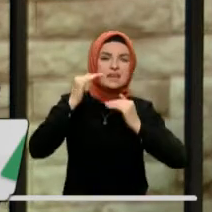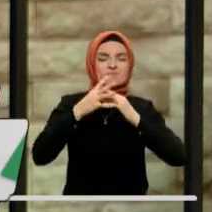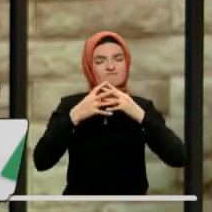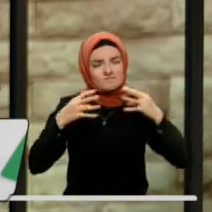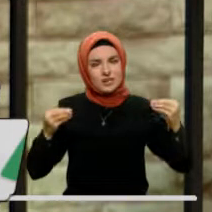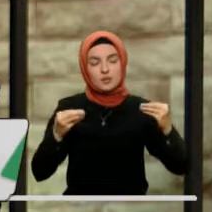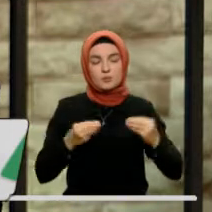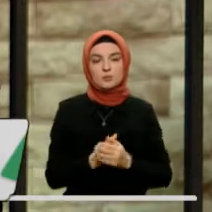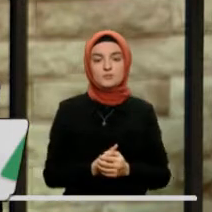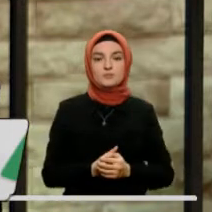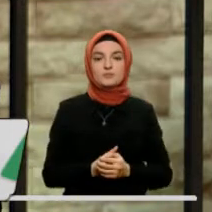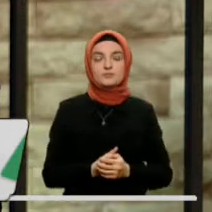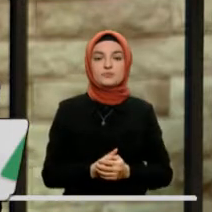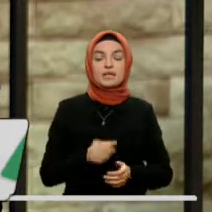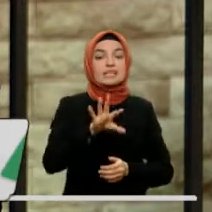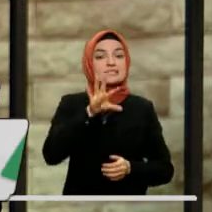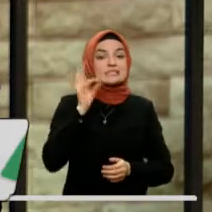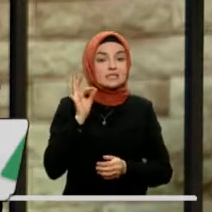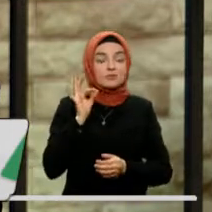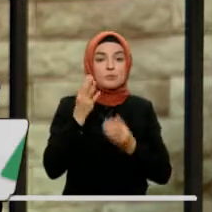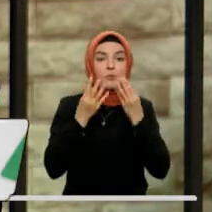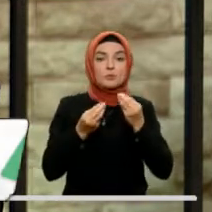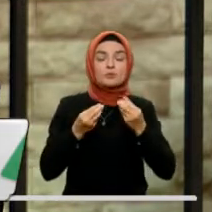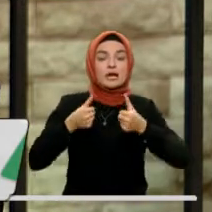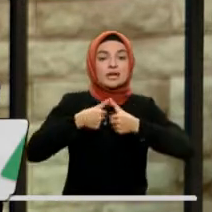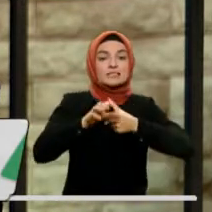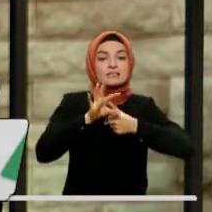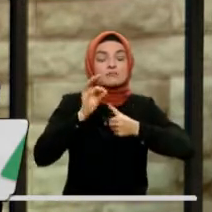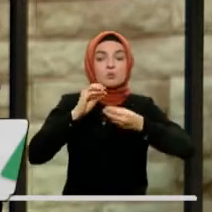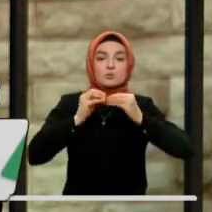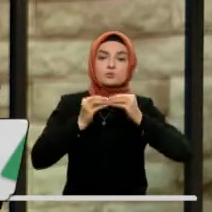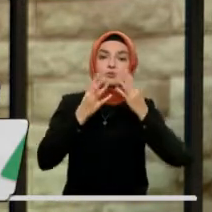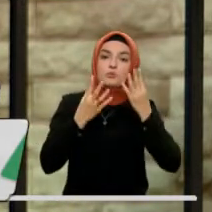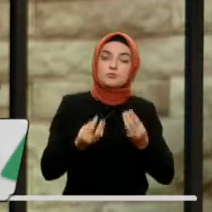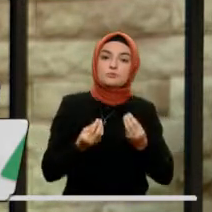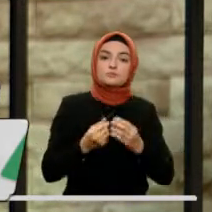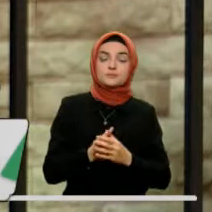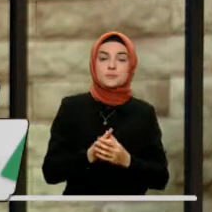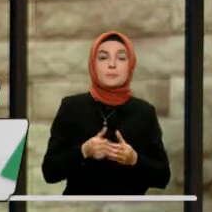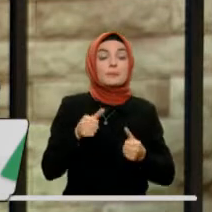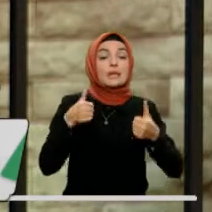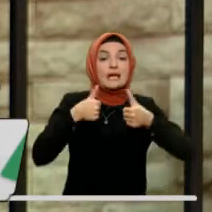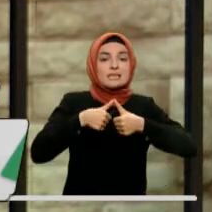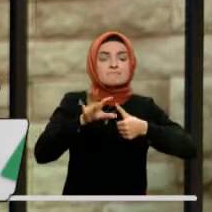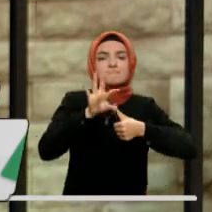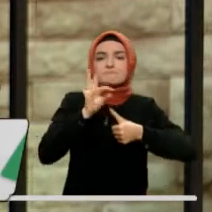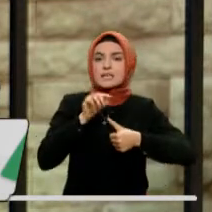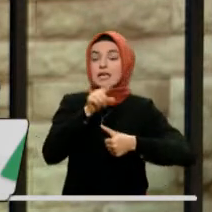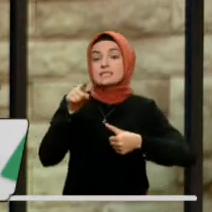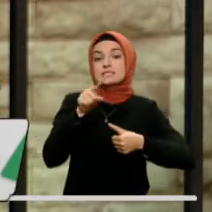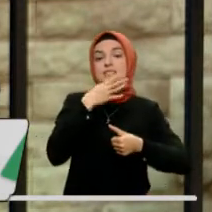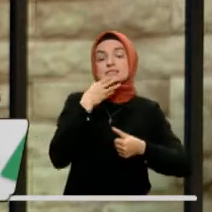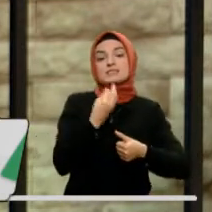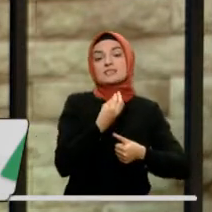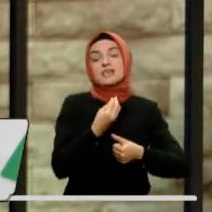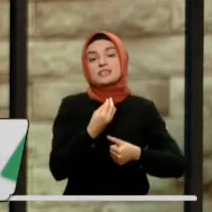kayboldu. Seçimde eş seçimiyle ilgili problem oldu. Yani eş seçerken siz gençler diyeyim